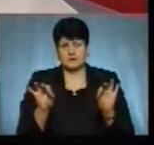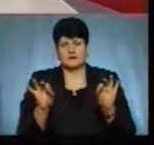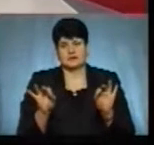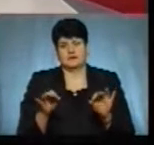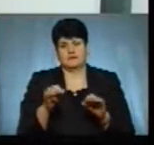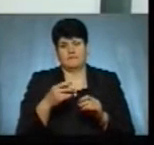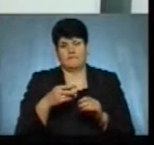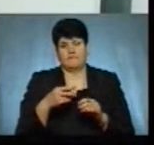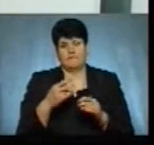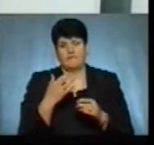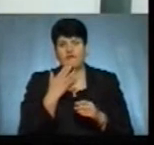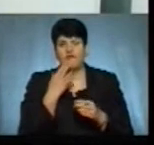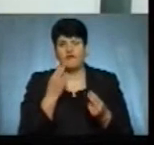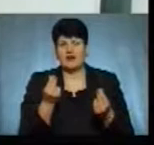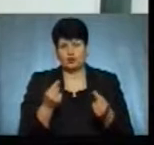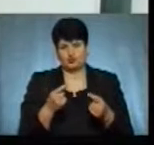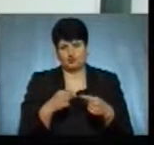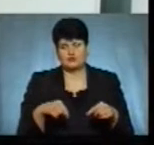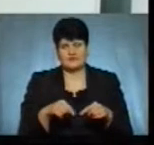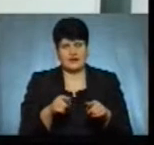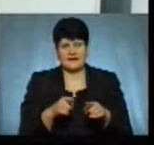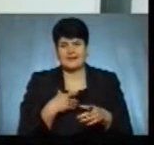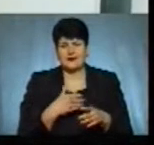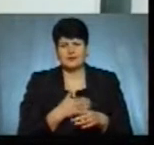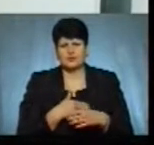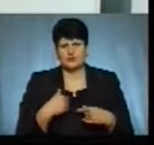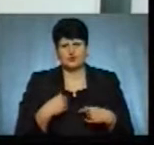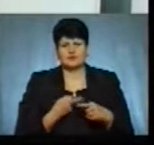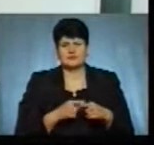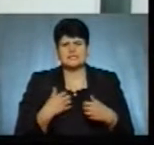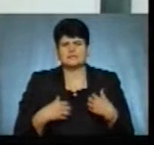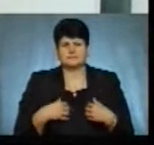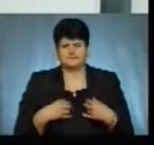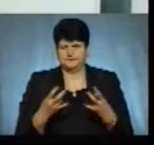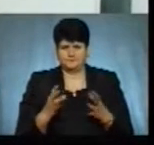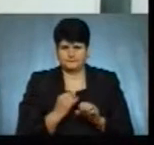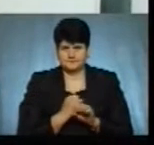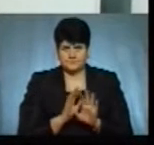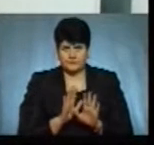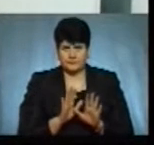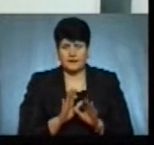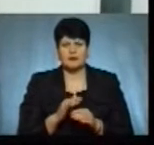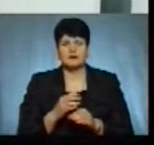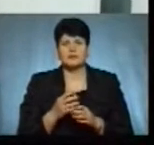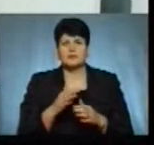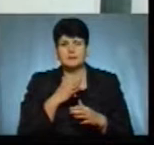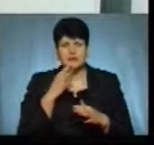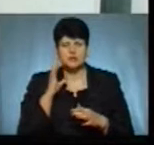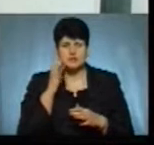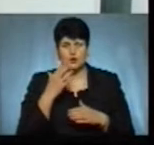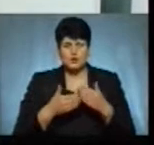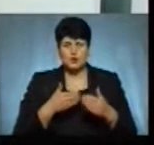Я не прихильник того, щоб Національний банк це робив поспішно. вже і так досить серйозні кроки в